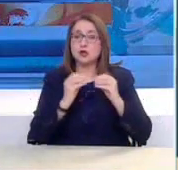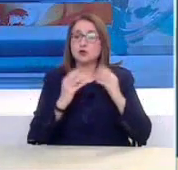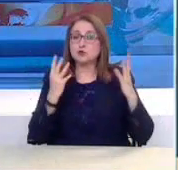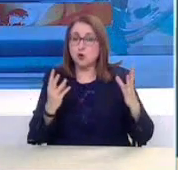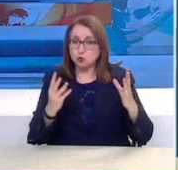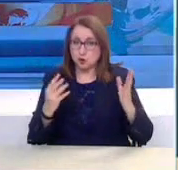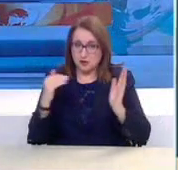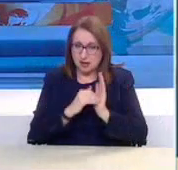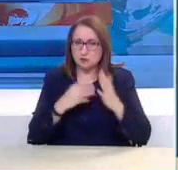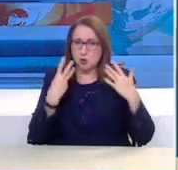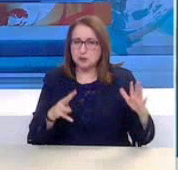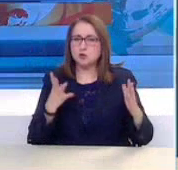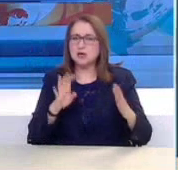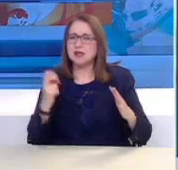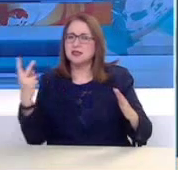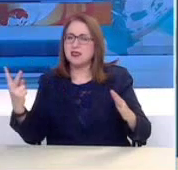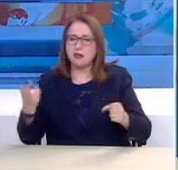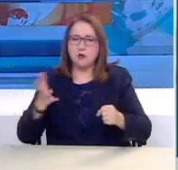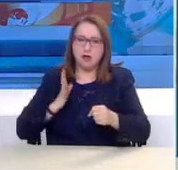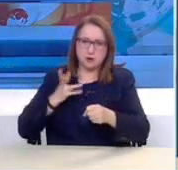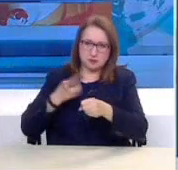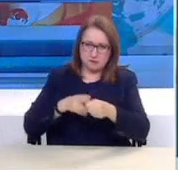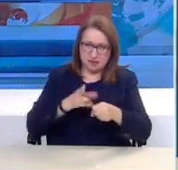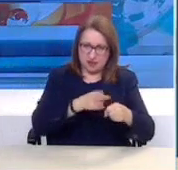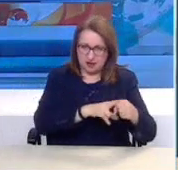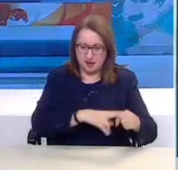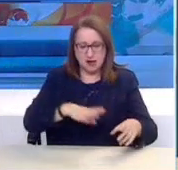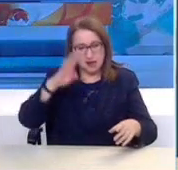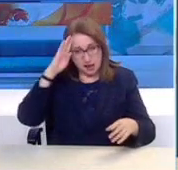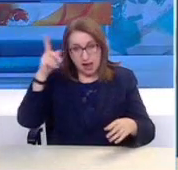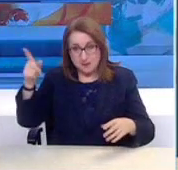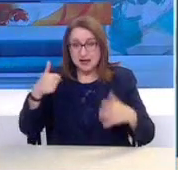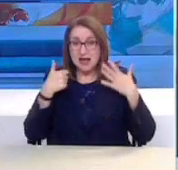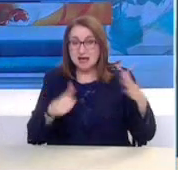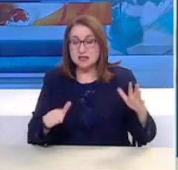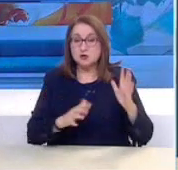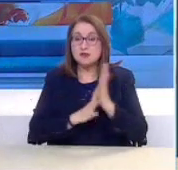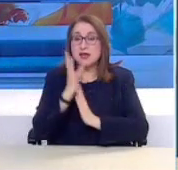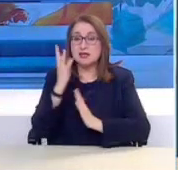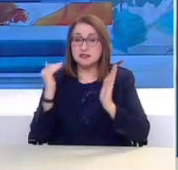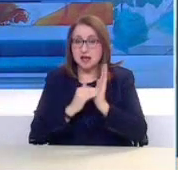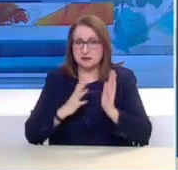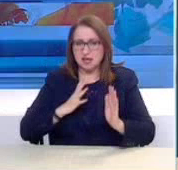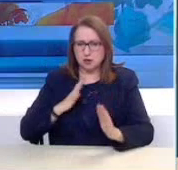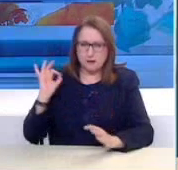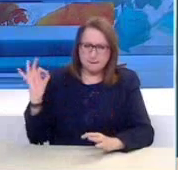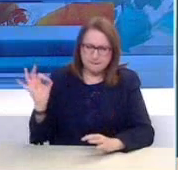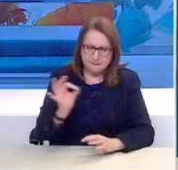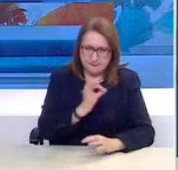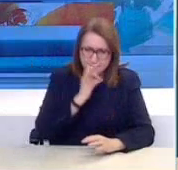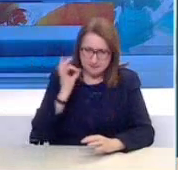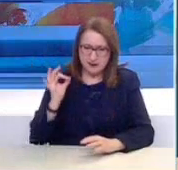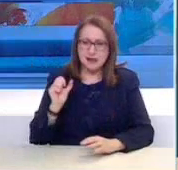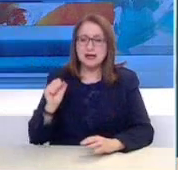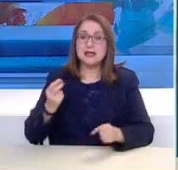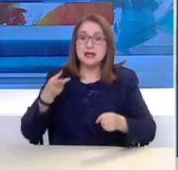128.892 θάνατοι. Οι ΗΠΑ καταγράφουν περισσότερες από 614.000 περιπτώσεις της νόσου και στις ΗΠΑ